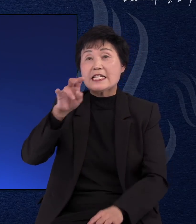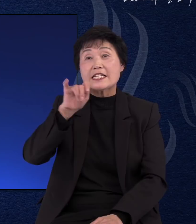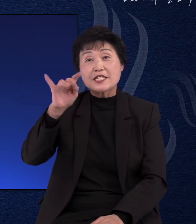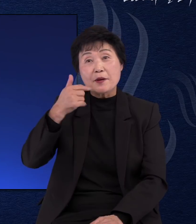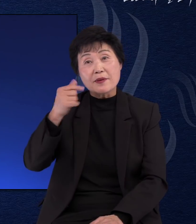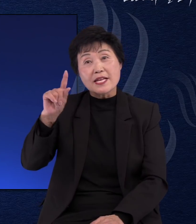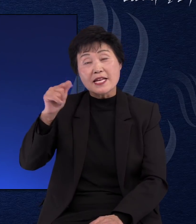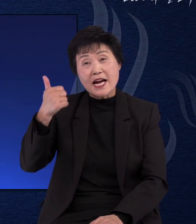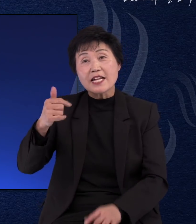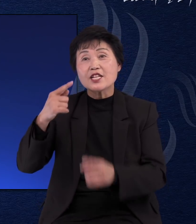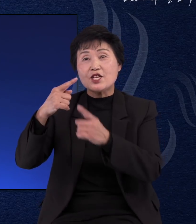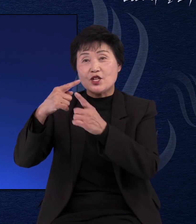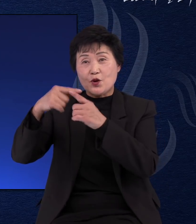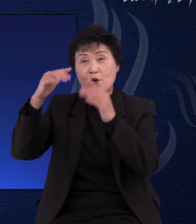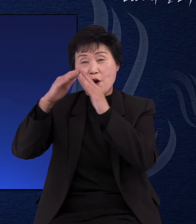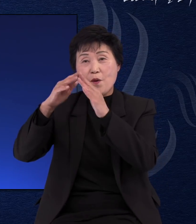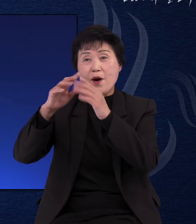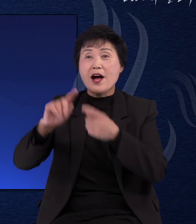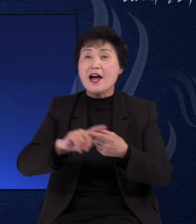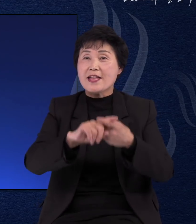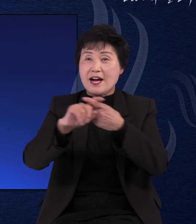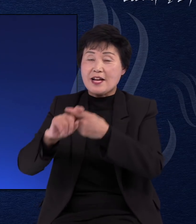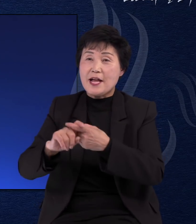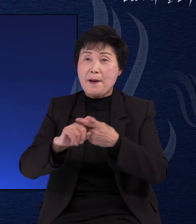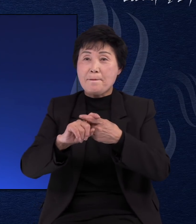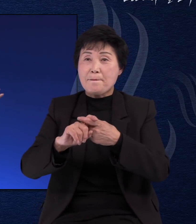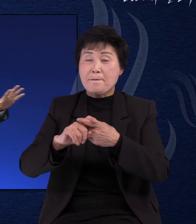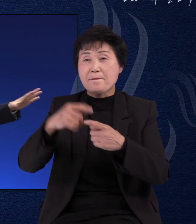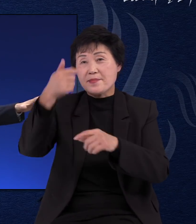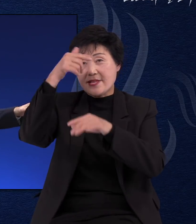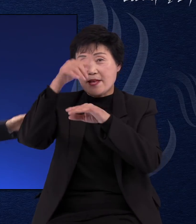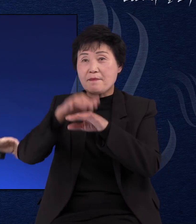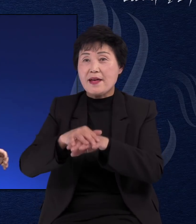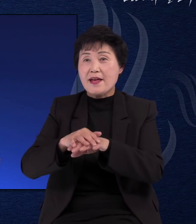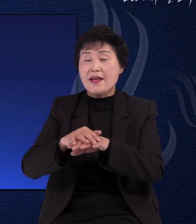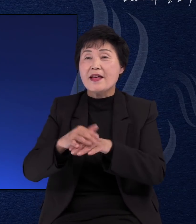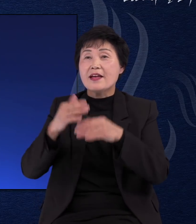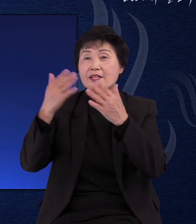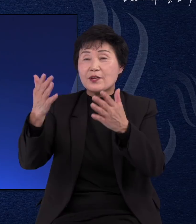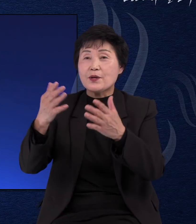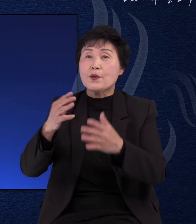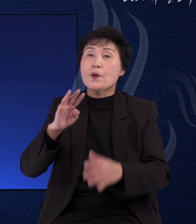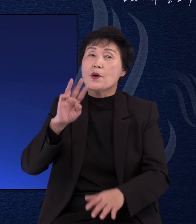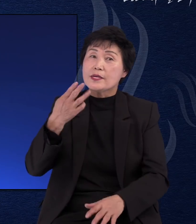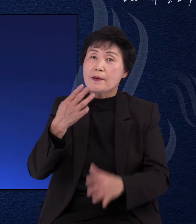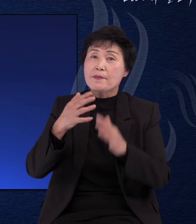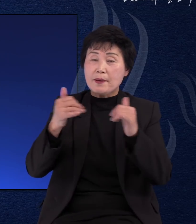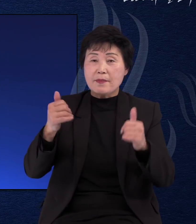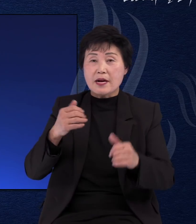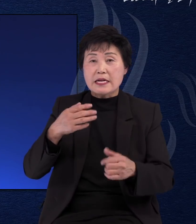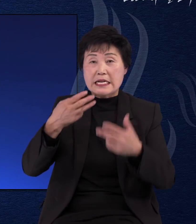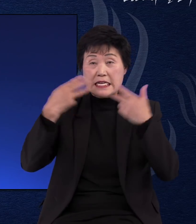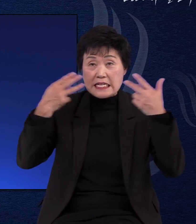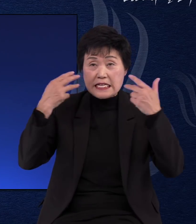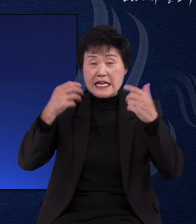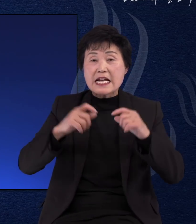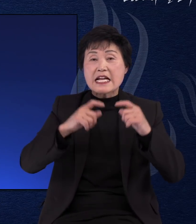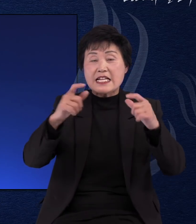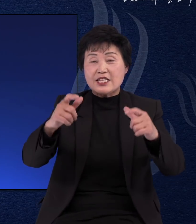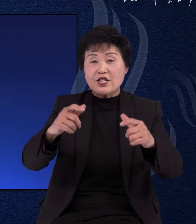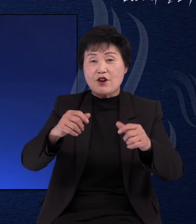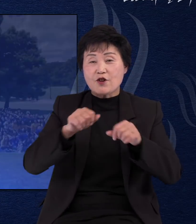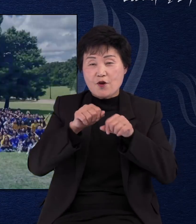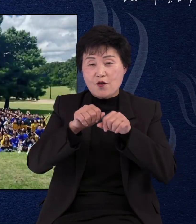강사로 해가지고 드리고, 그 300명이 다 인디안 지역으로 흩어져서 일주일 동안 단기 선교를 하는 마지막